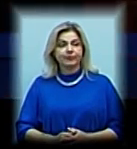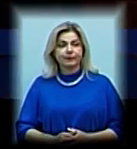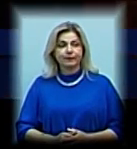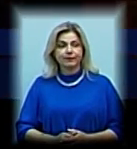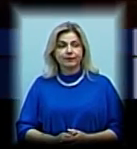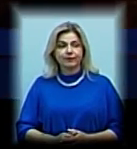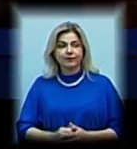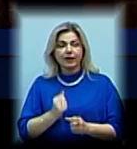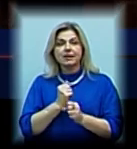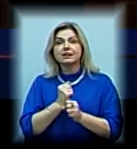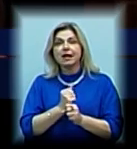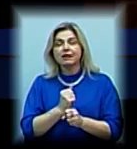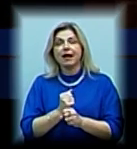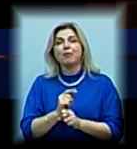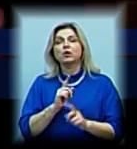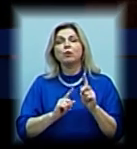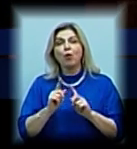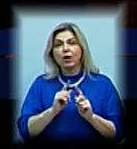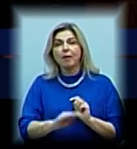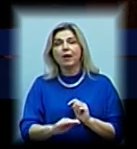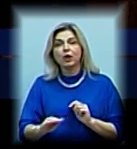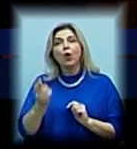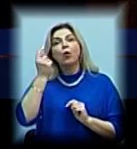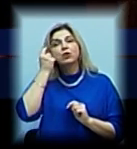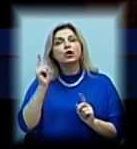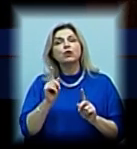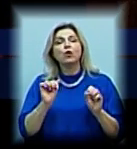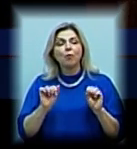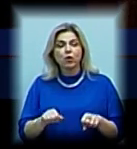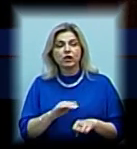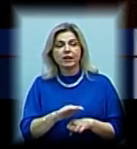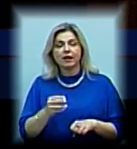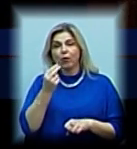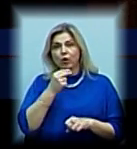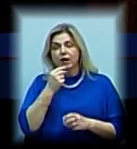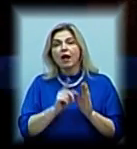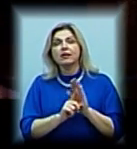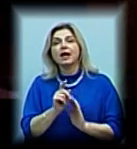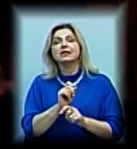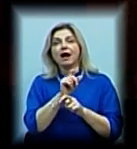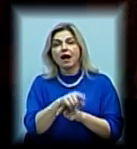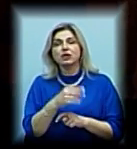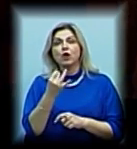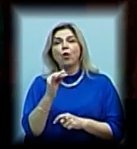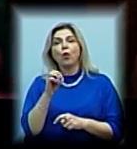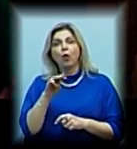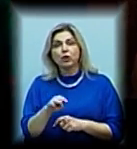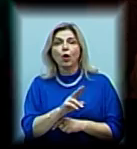проведемо збори маленькі, узнаємо, що може діткам їсти. Значить, будемо заказувати йогурти, ви ж розумієте, комусь